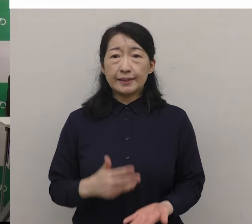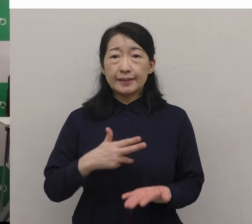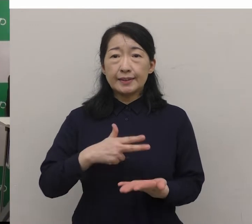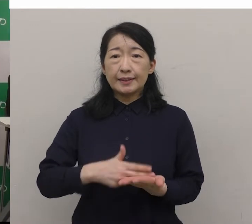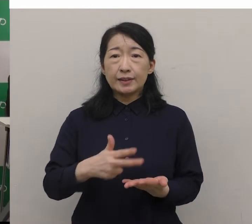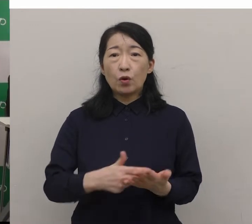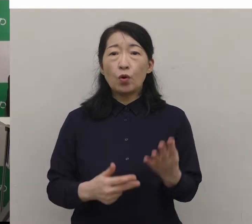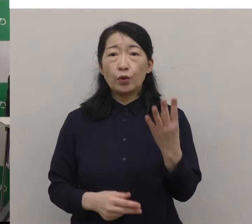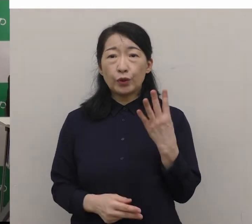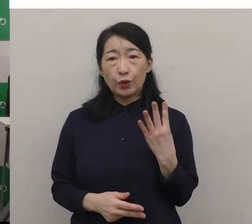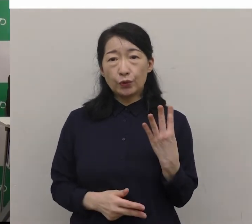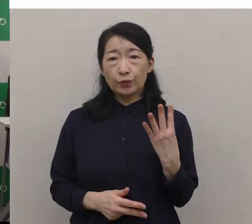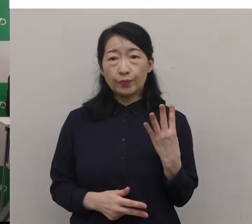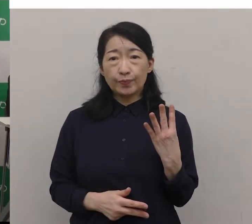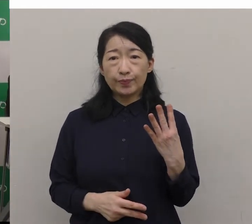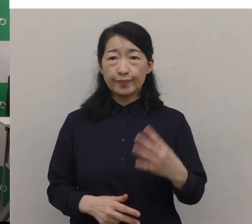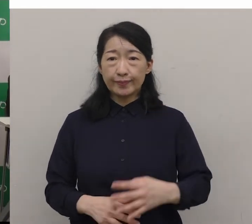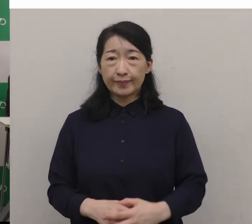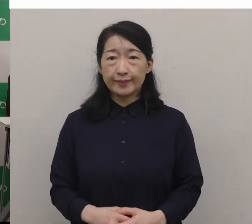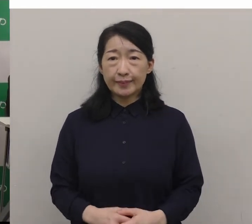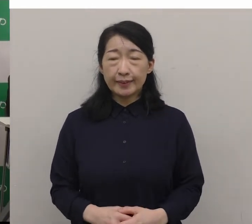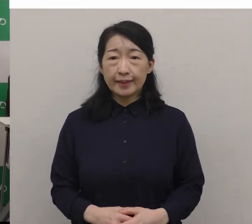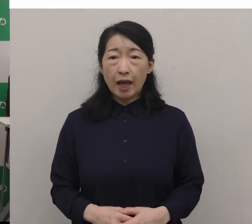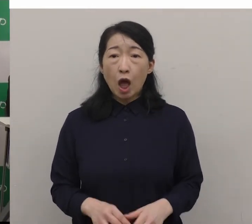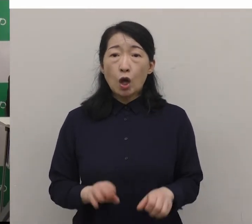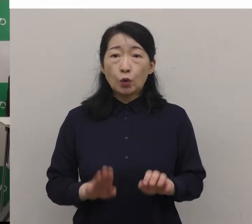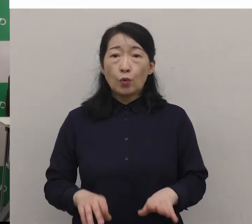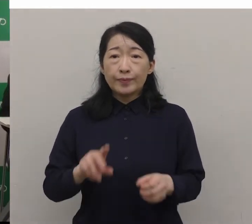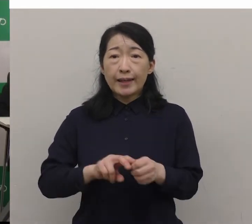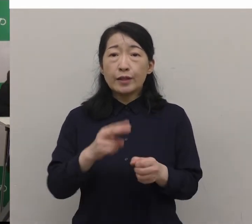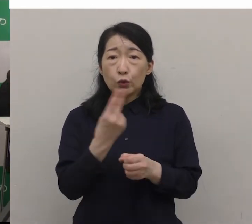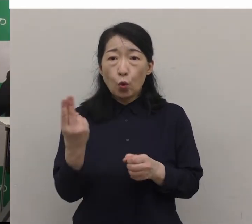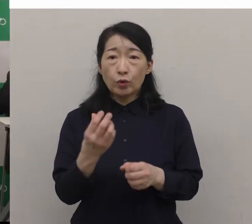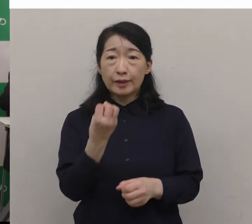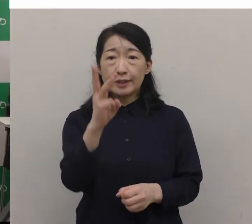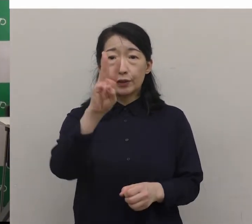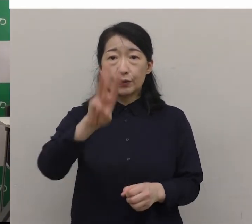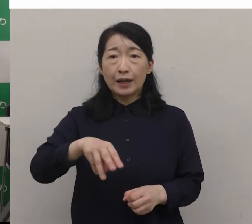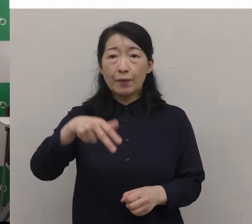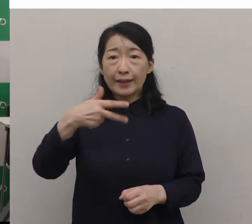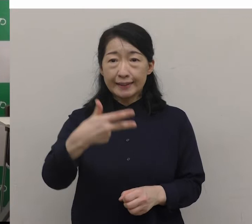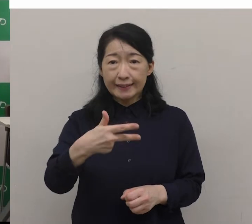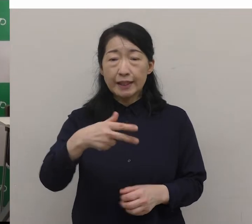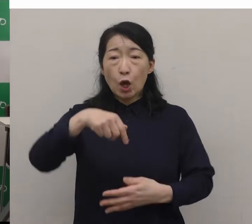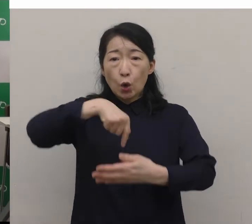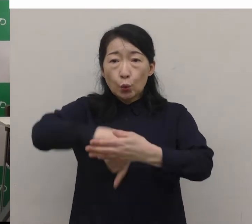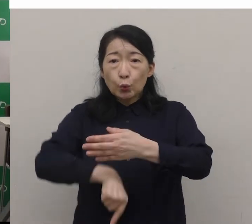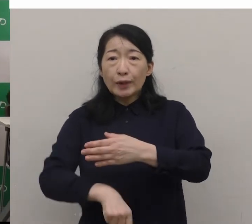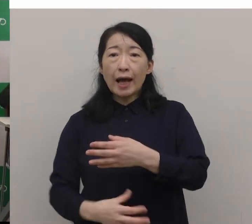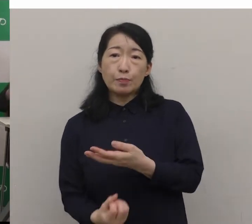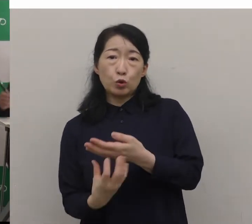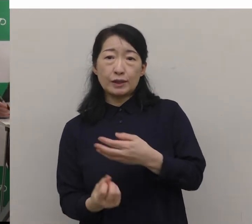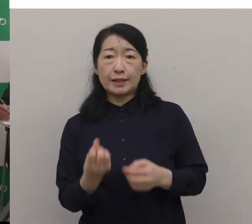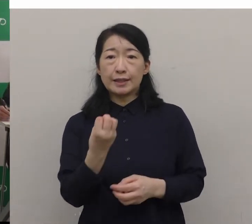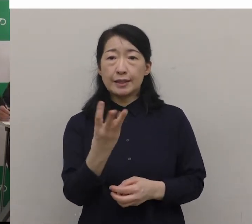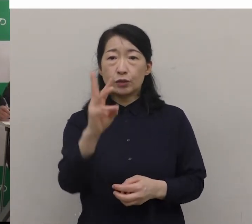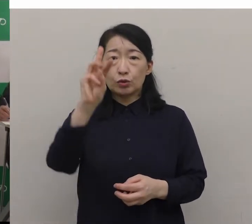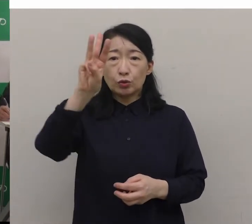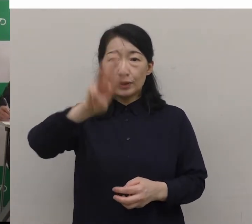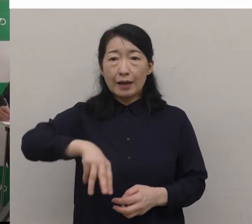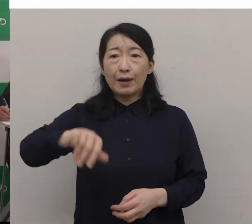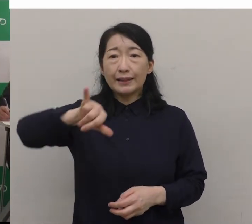資料4でございます。今年度菊川市と深野市菊川茶を全国